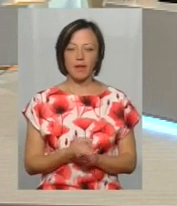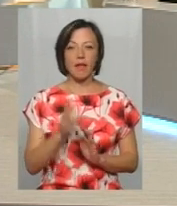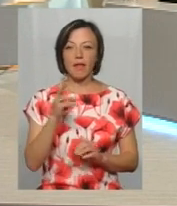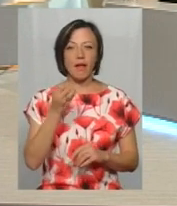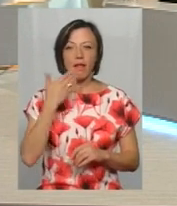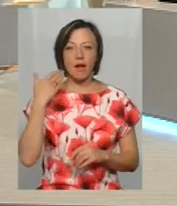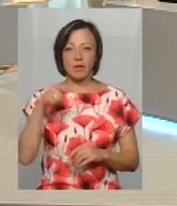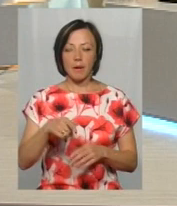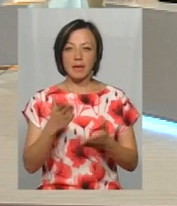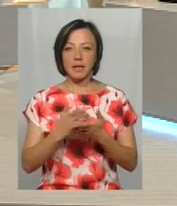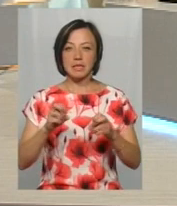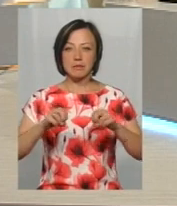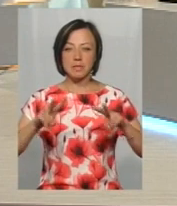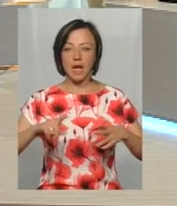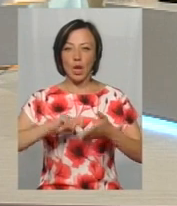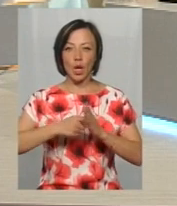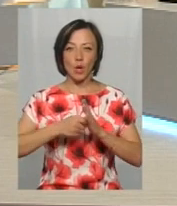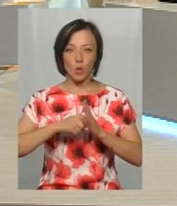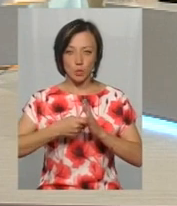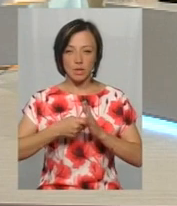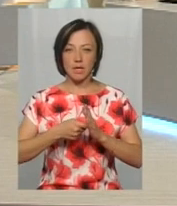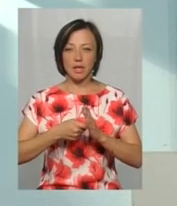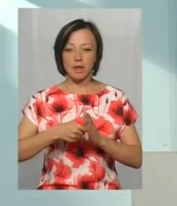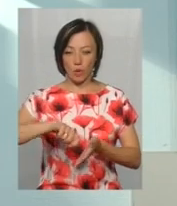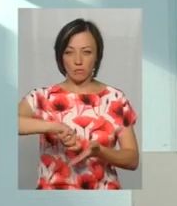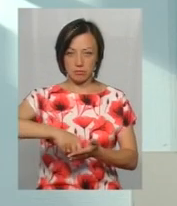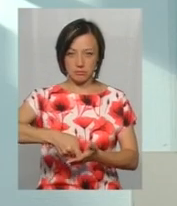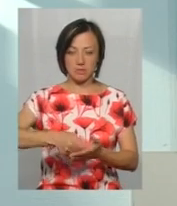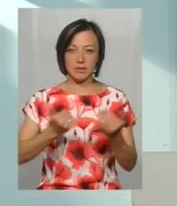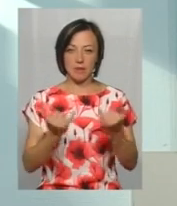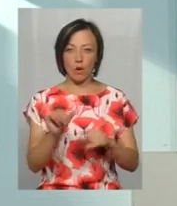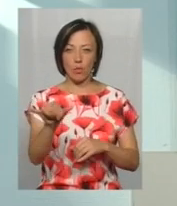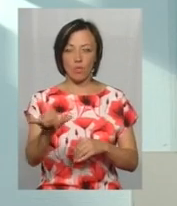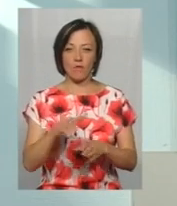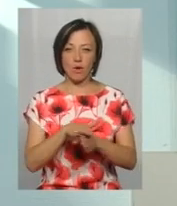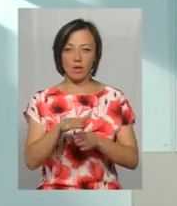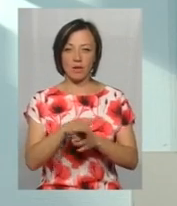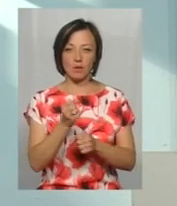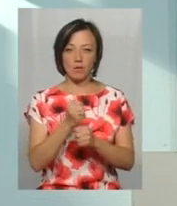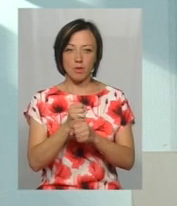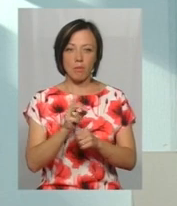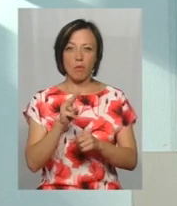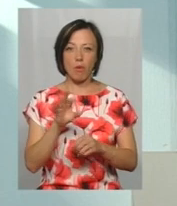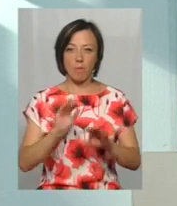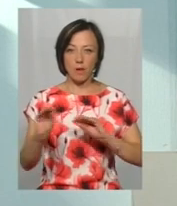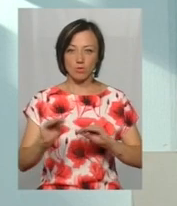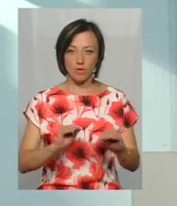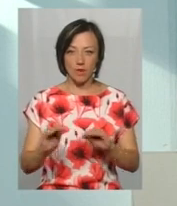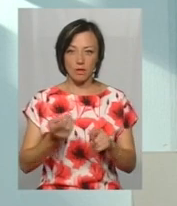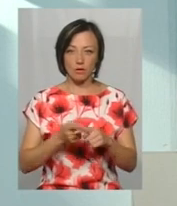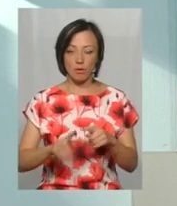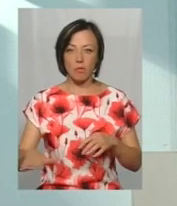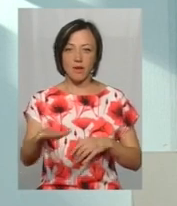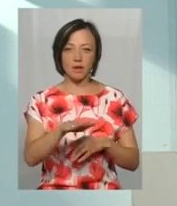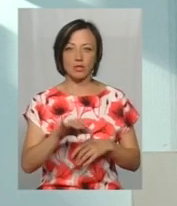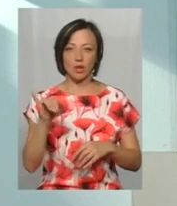Там є спеціальний ключ, який наразі є тільки у виконавця робіт по облаштуванню цього